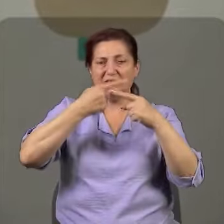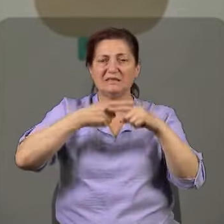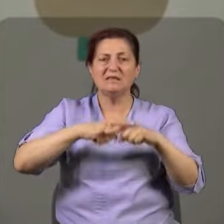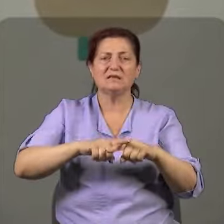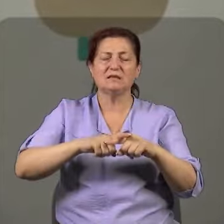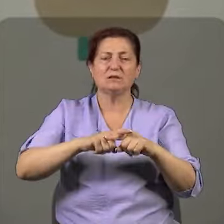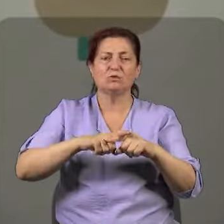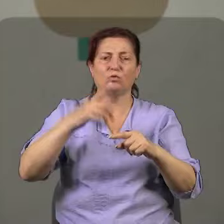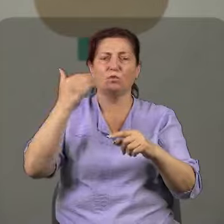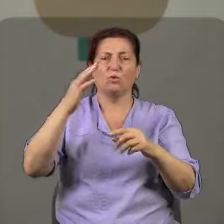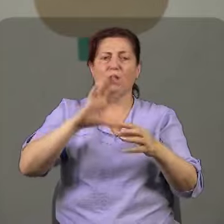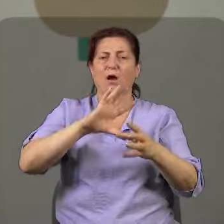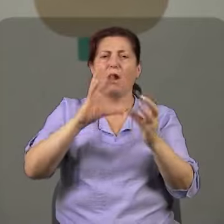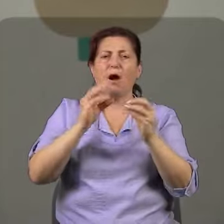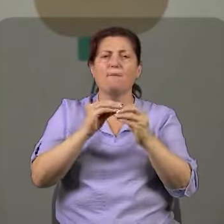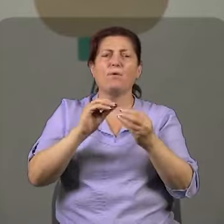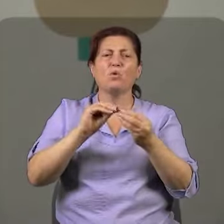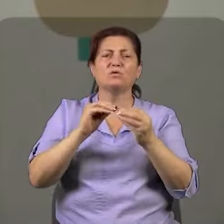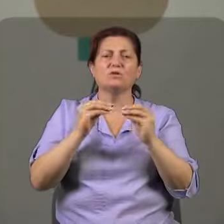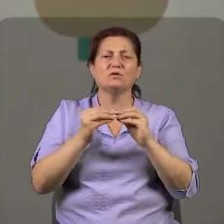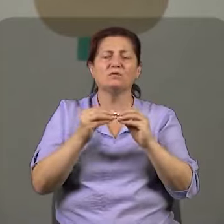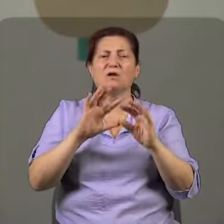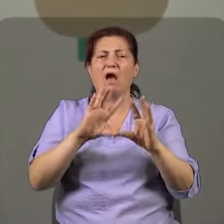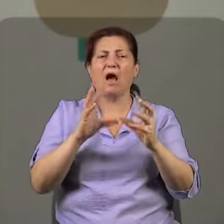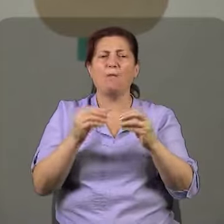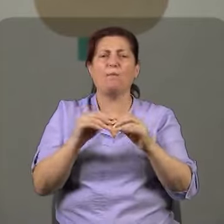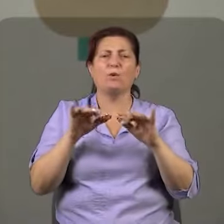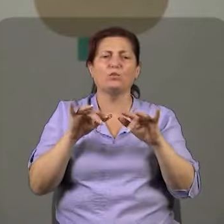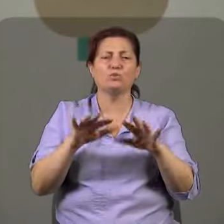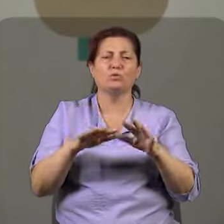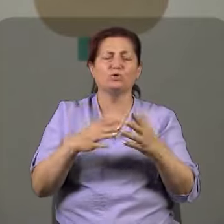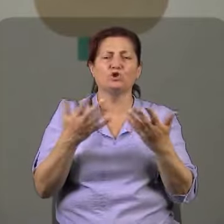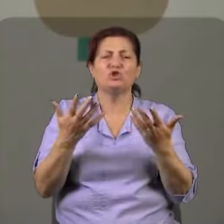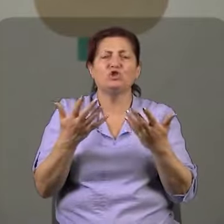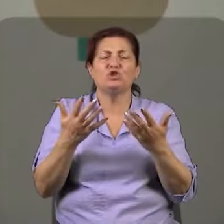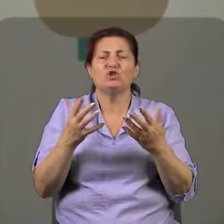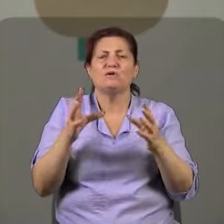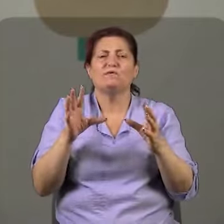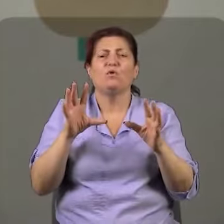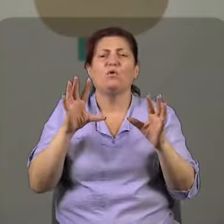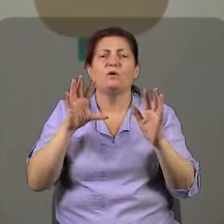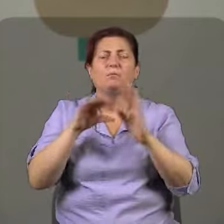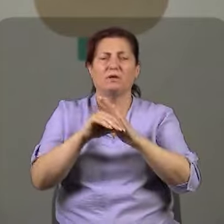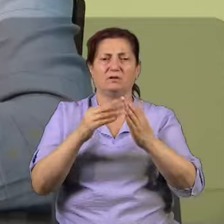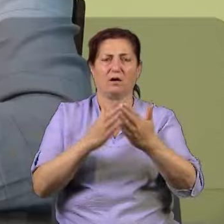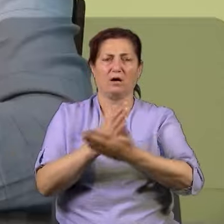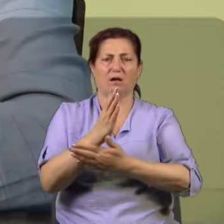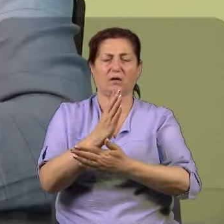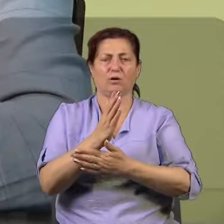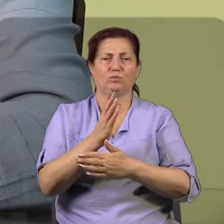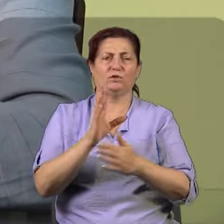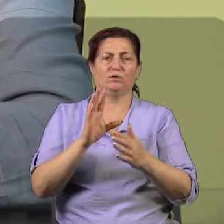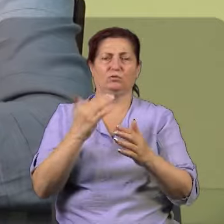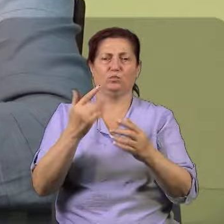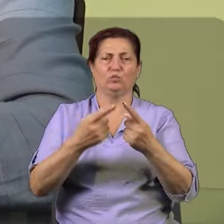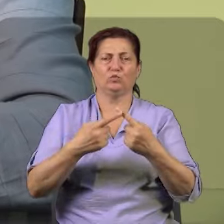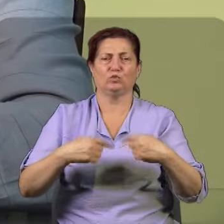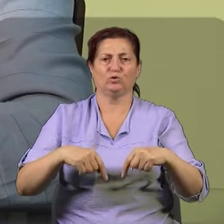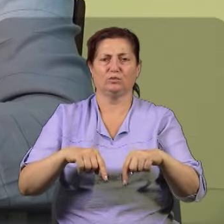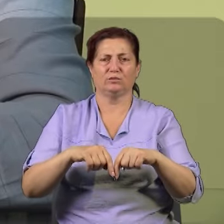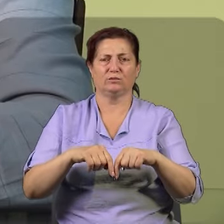ամբողջ խնդիրը, ամբողջ գործը ինչ որ ուղղության մեջ իր առաքելության շրջանակներում, որը հիմնադրման պահից